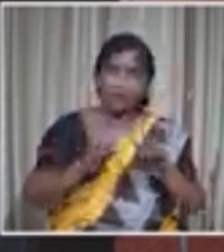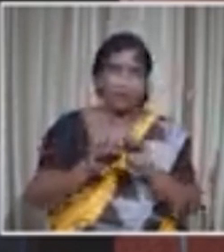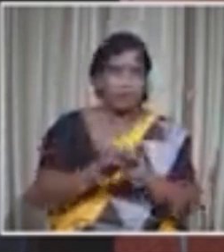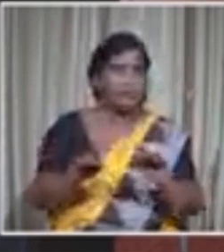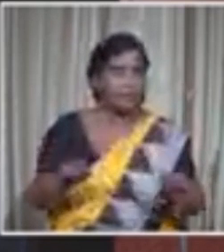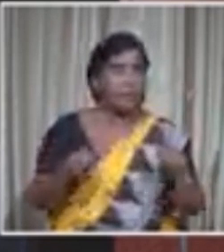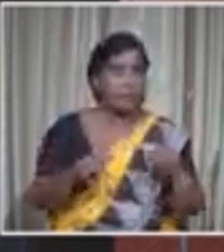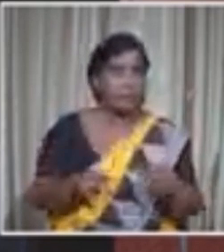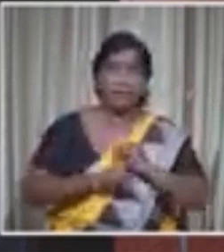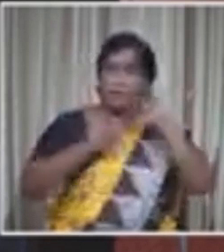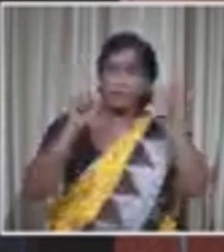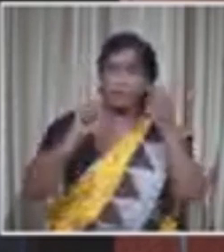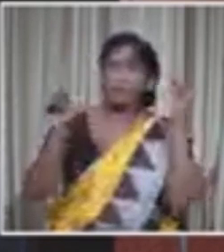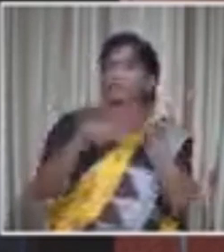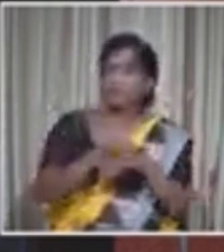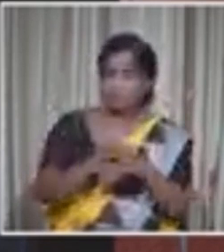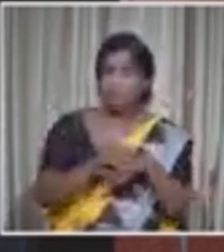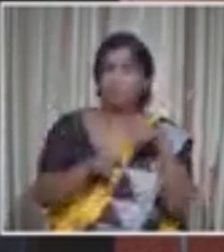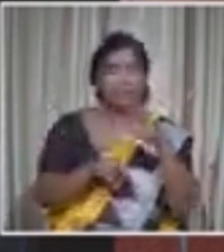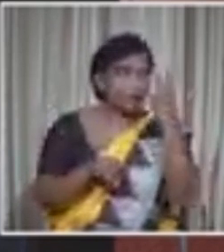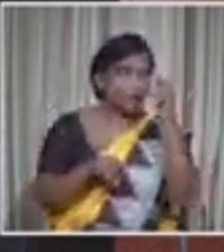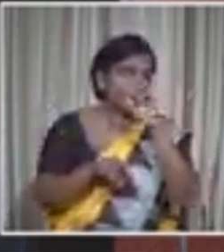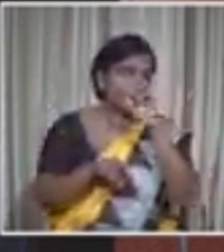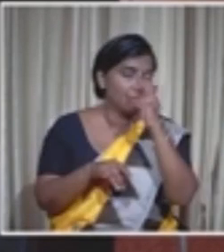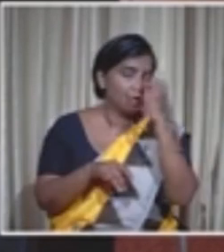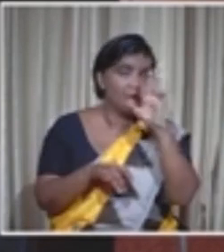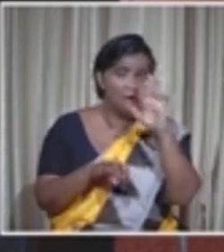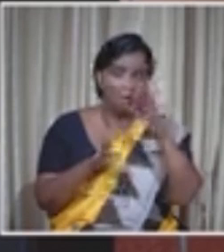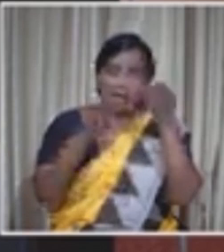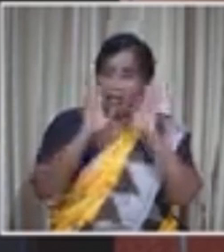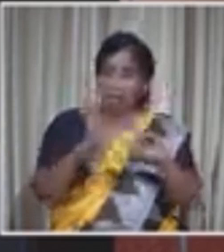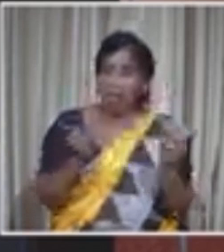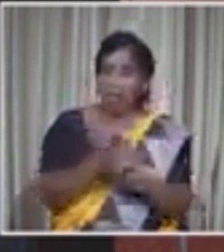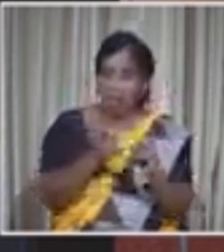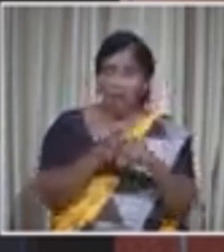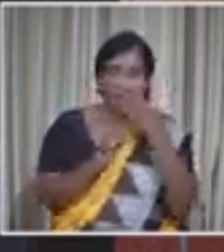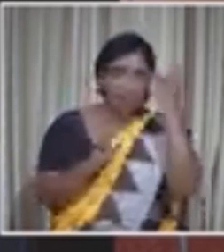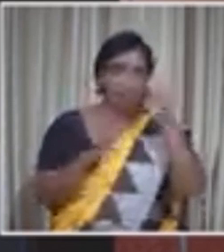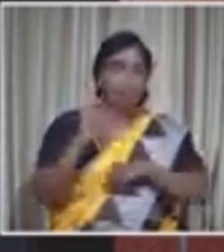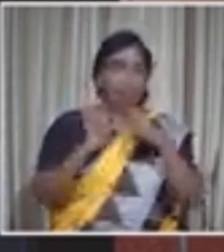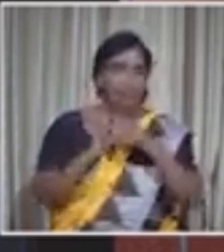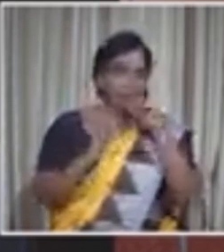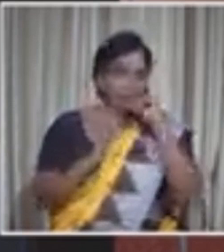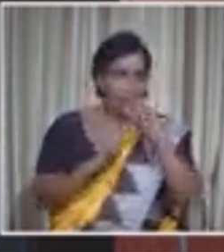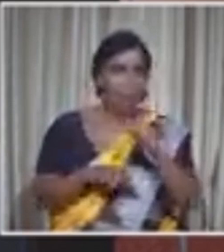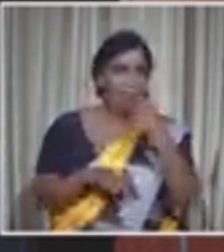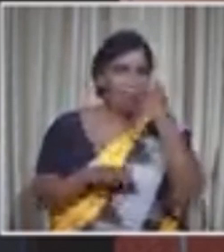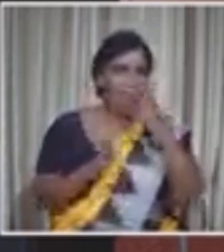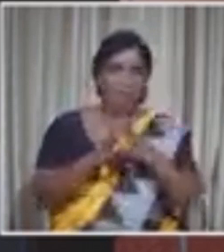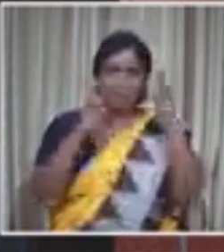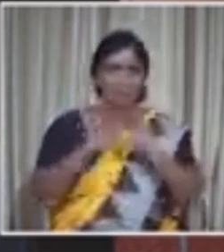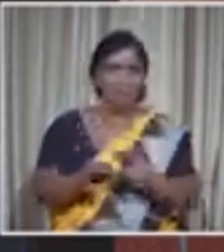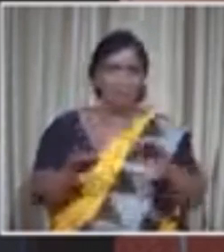திரும்பி பாருங்கள், 2009 இறுதி யுத்தம் நடந்த பொழுது எத்தனை 1000 குழந்தைகள் கொல்லப்பட்டார்கள். மஹிந்த ராஜபக்ச இன்றைய பிரதமர்